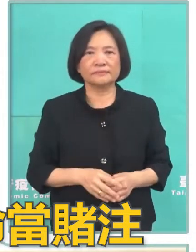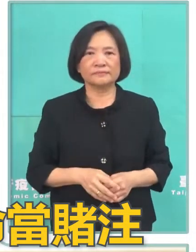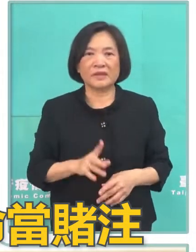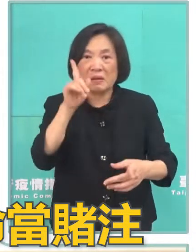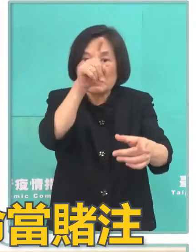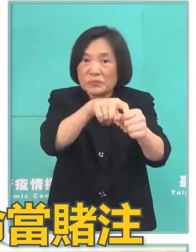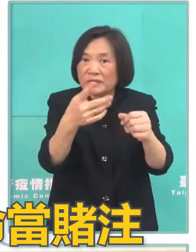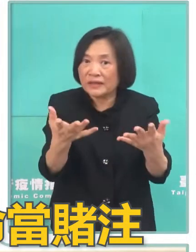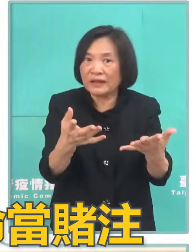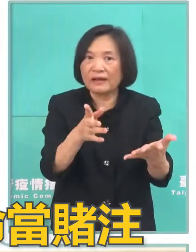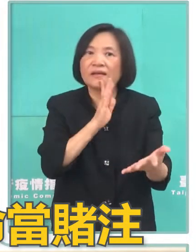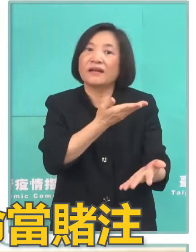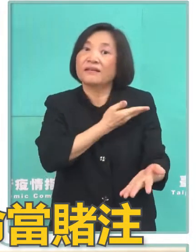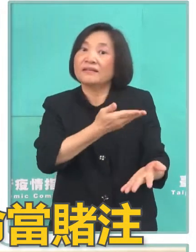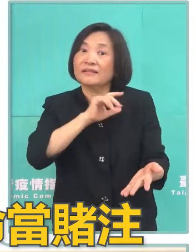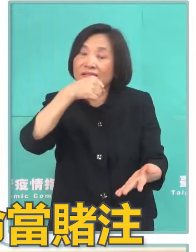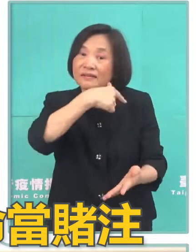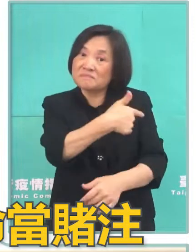然後